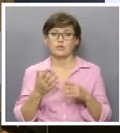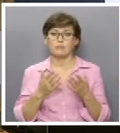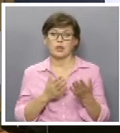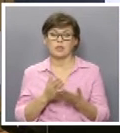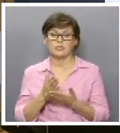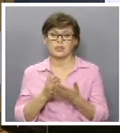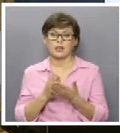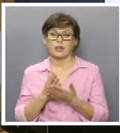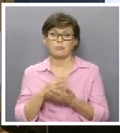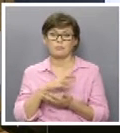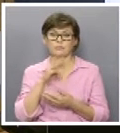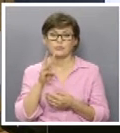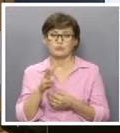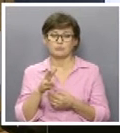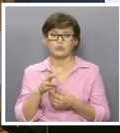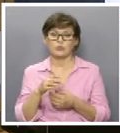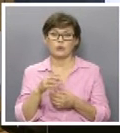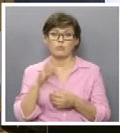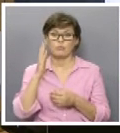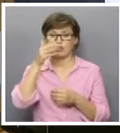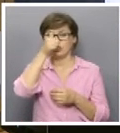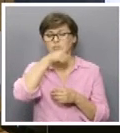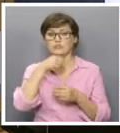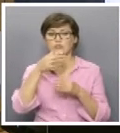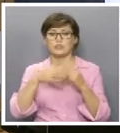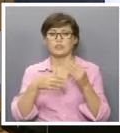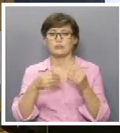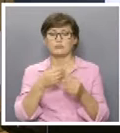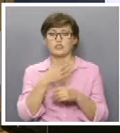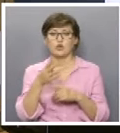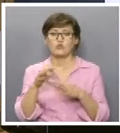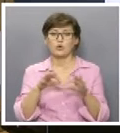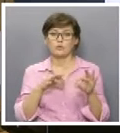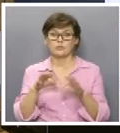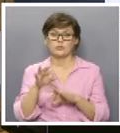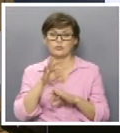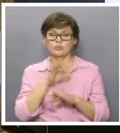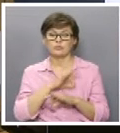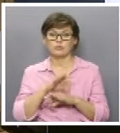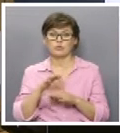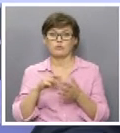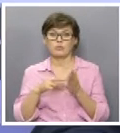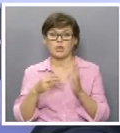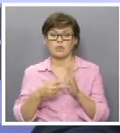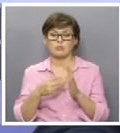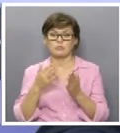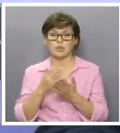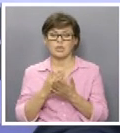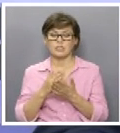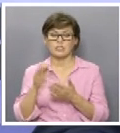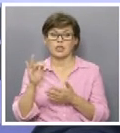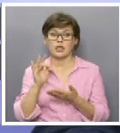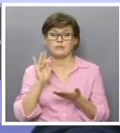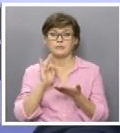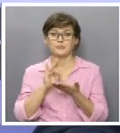бұрылуда. Алдағы осы үстіміздегі жылдың соңына дейін бізде осы жоба жүзеге асады деген жоспарымыз бар. Яғни